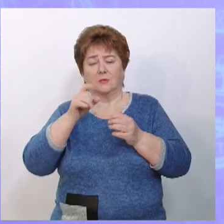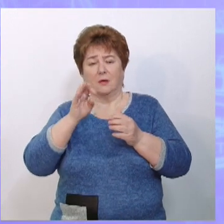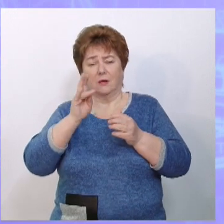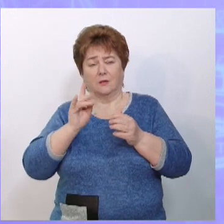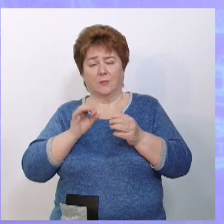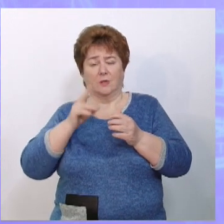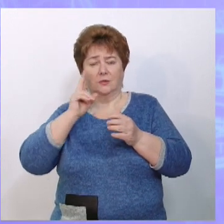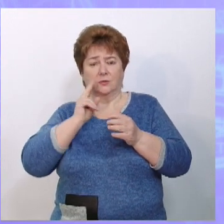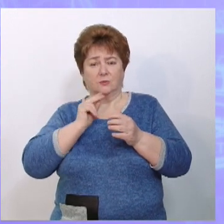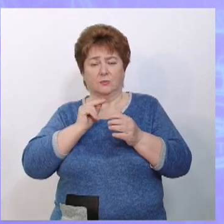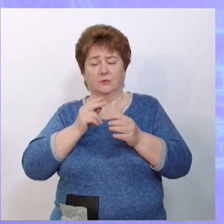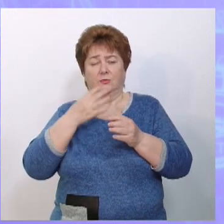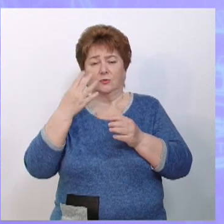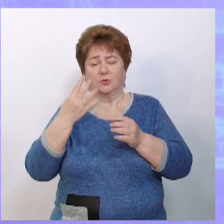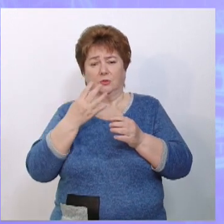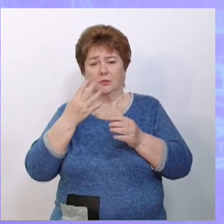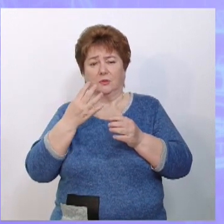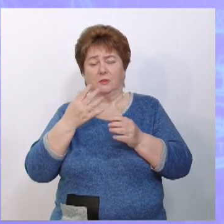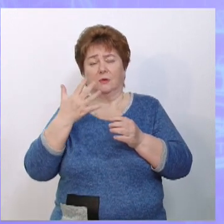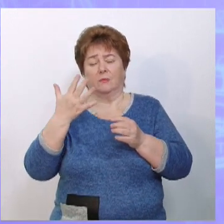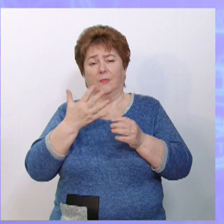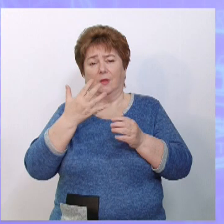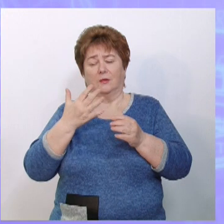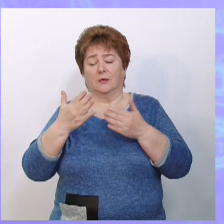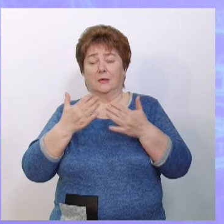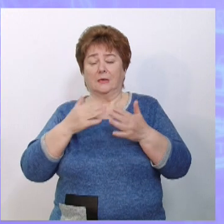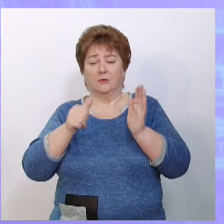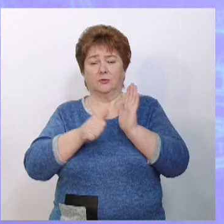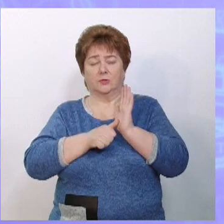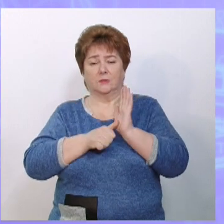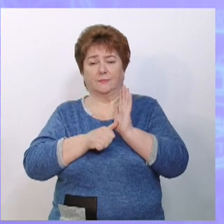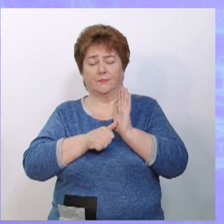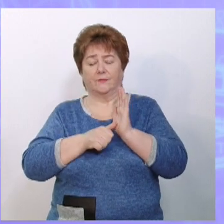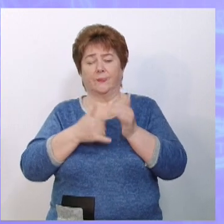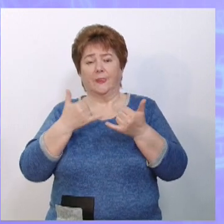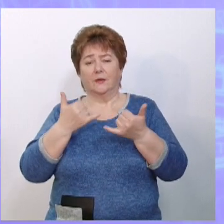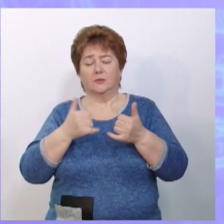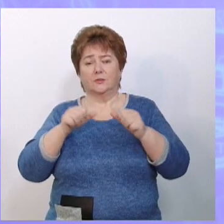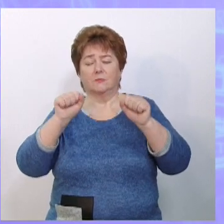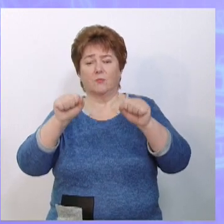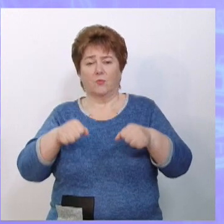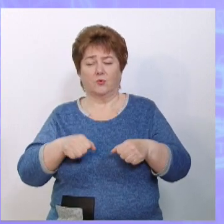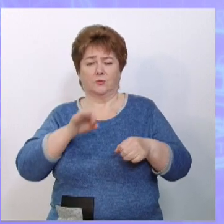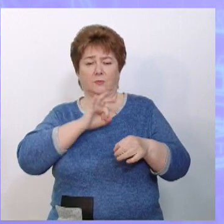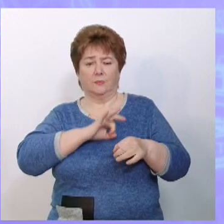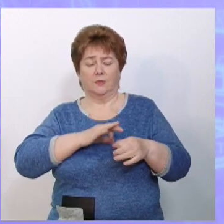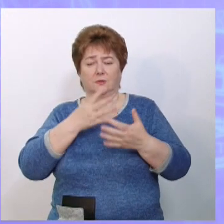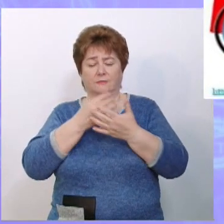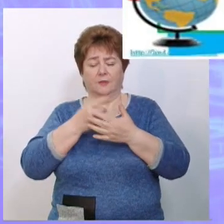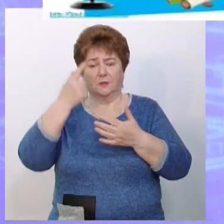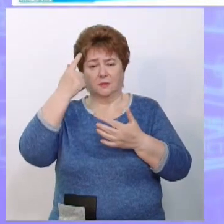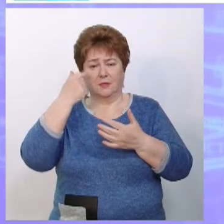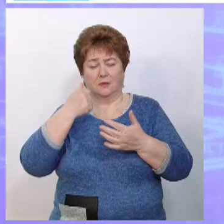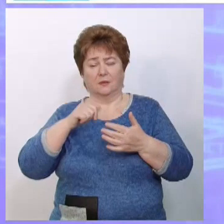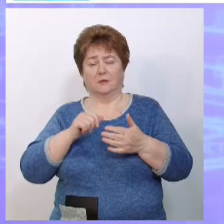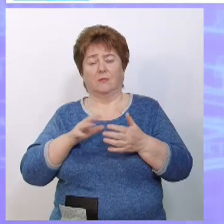слагаемое число 4, 5 или 6. И теперь можем применить свои